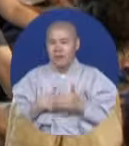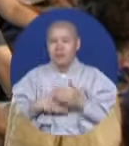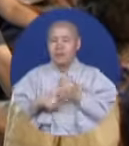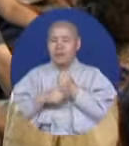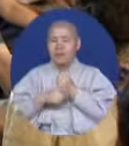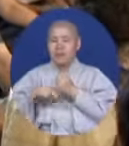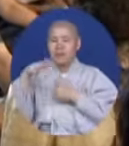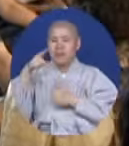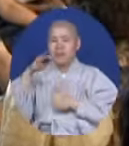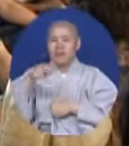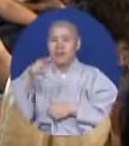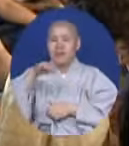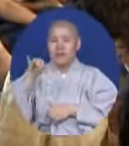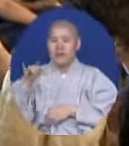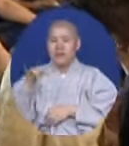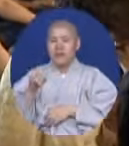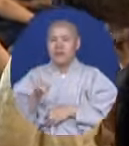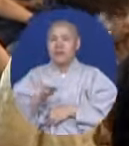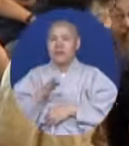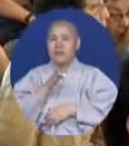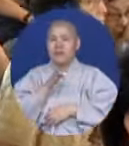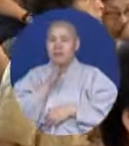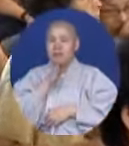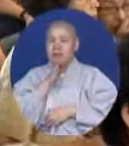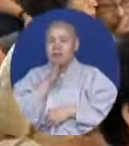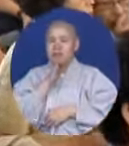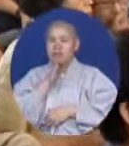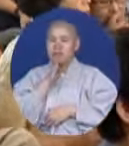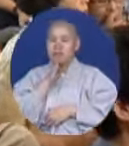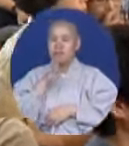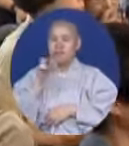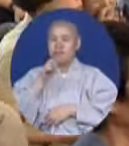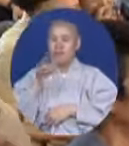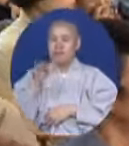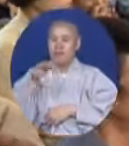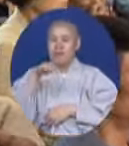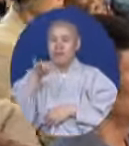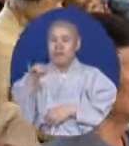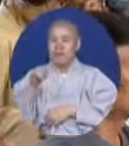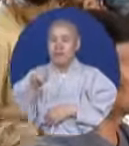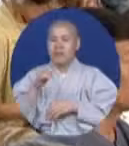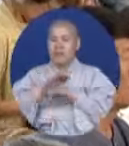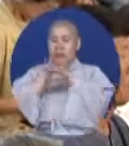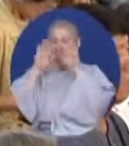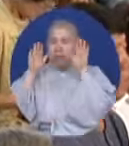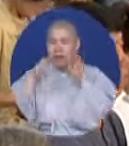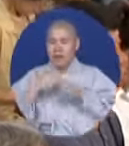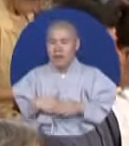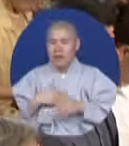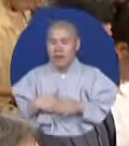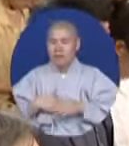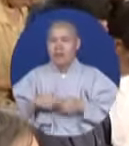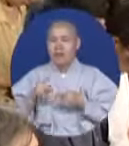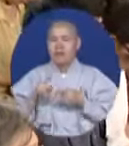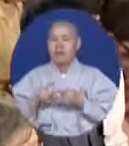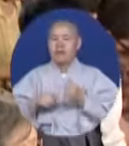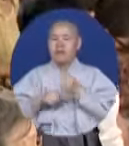정지고 실지고 명지 아주 밝게 아는 거 그걸 깨달음이라고 그럽니다.